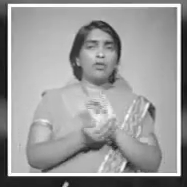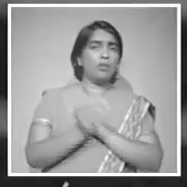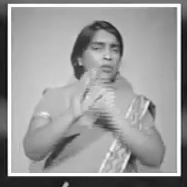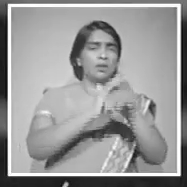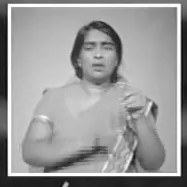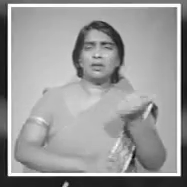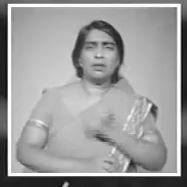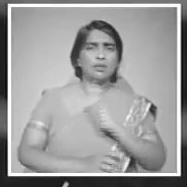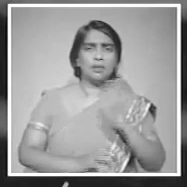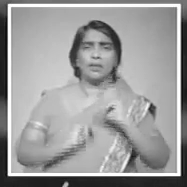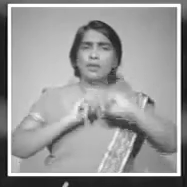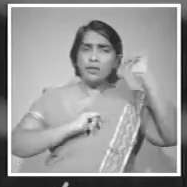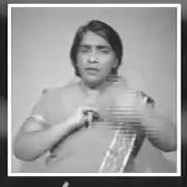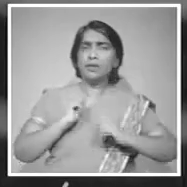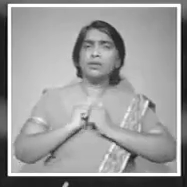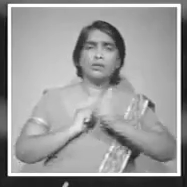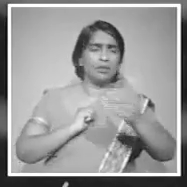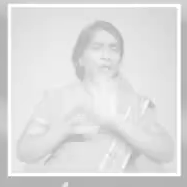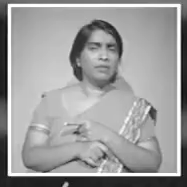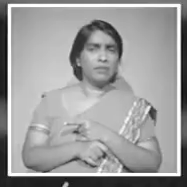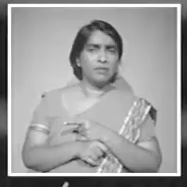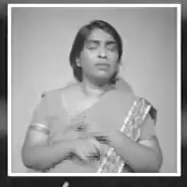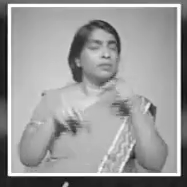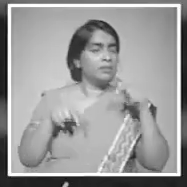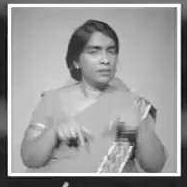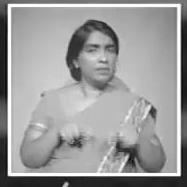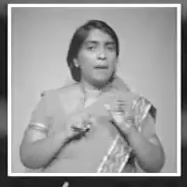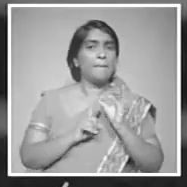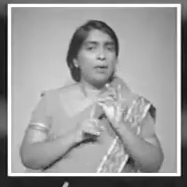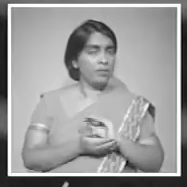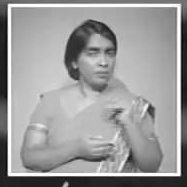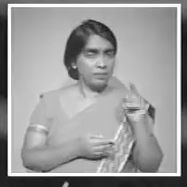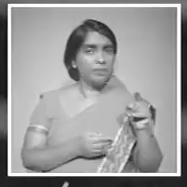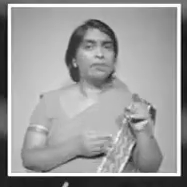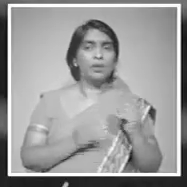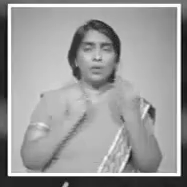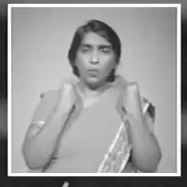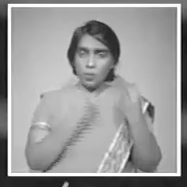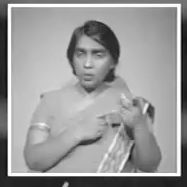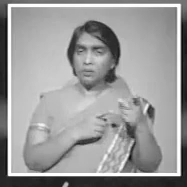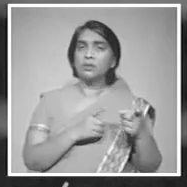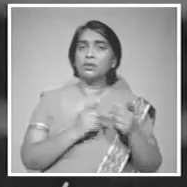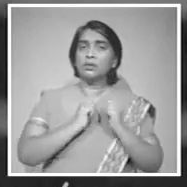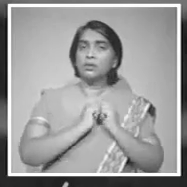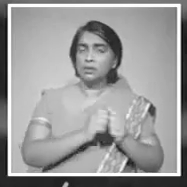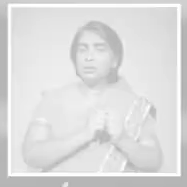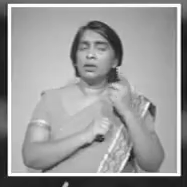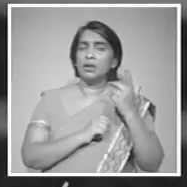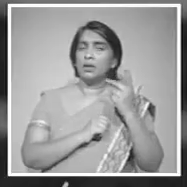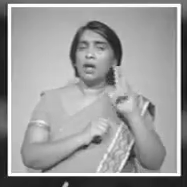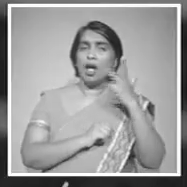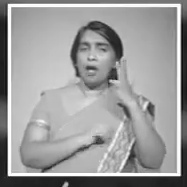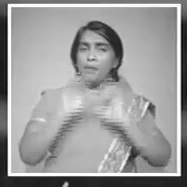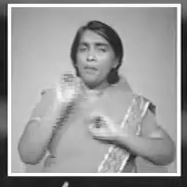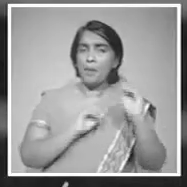ගන්න කැමති නැහැ අපේ මේ විශ්වවිද්‍යාල පත්තරෙන් එළියට යන ළමයිව අද පෞද්ගලික අංශයක පුරප්පාඩු තිබ්බොත් පුරප්පාඩු වලින්